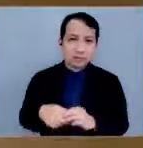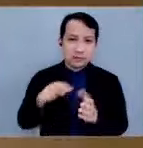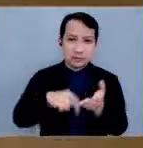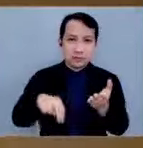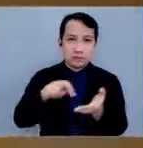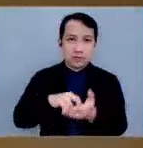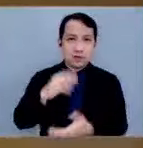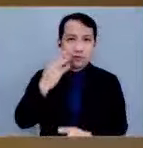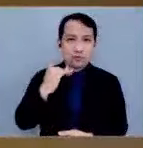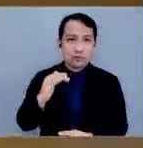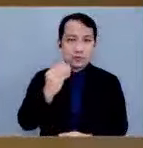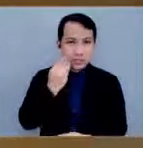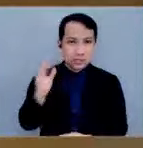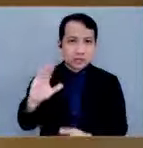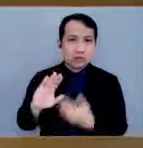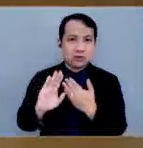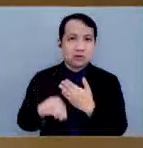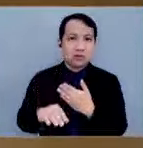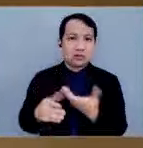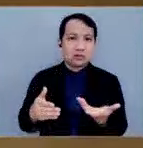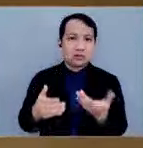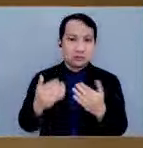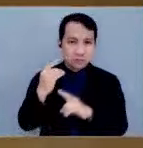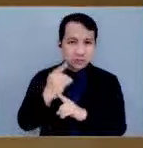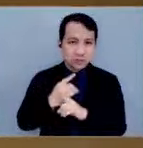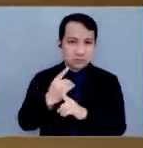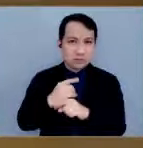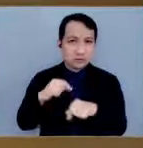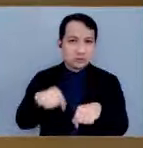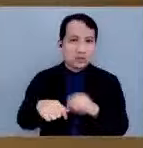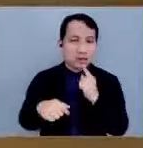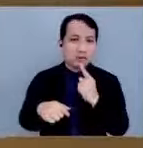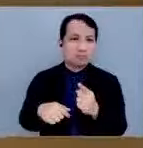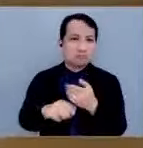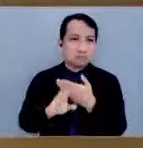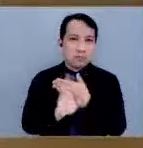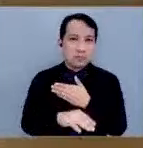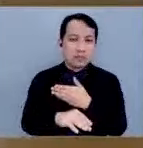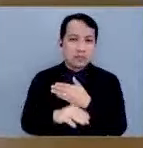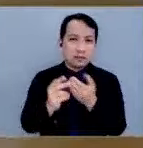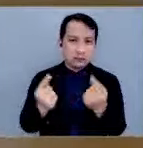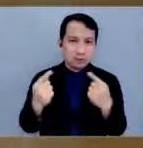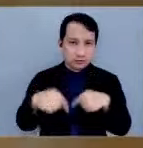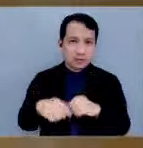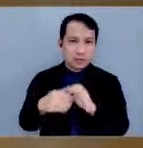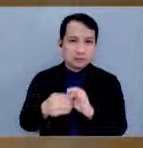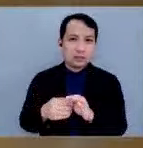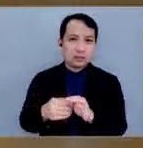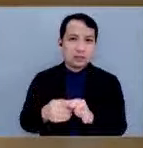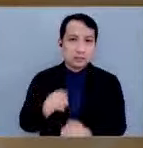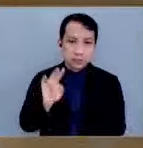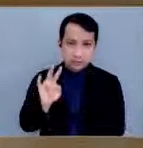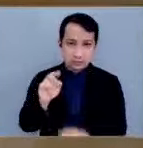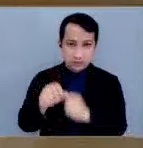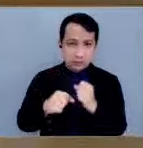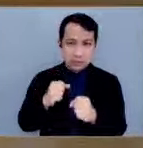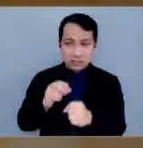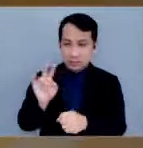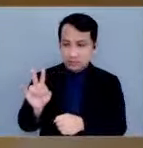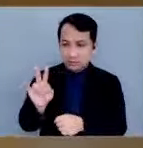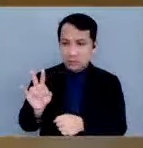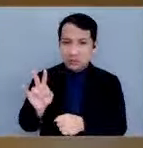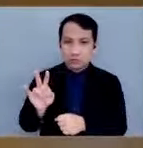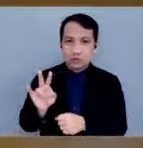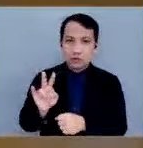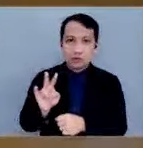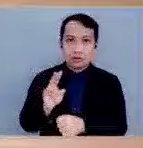po makauwi siya ng by December para baka pag-attend pa po siya ng 70 years old. Birthday